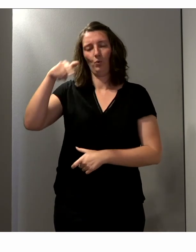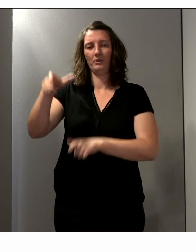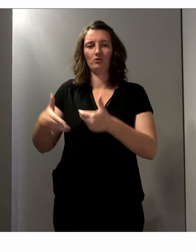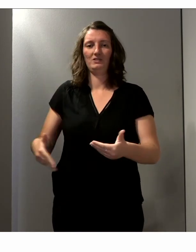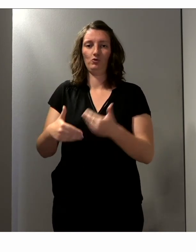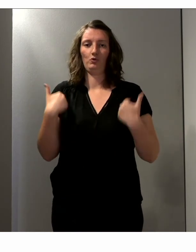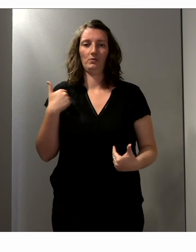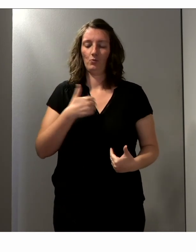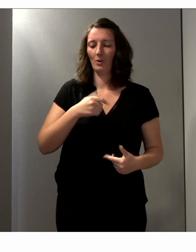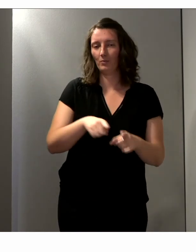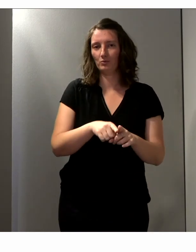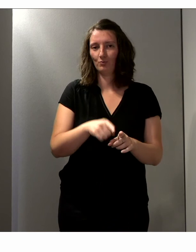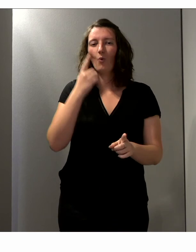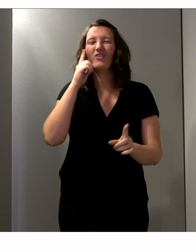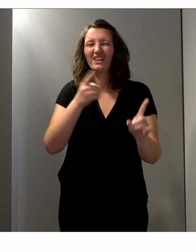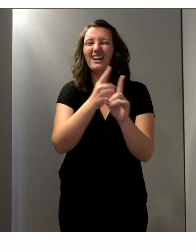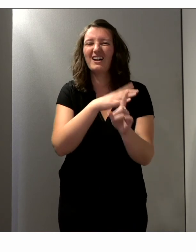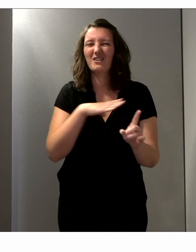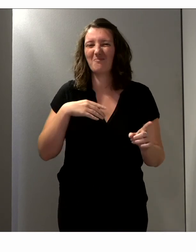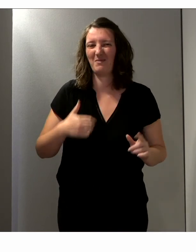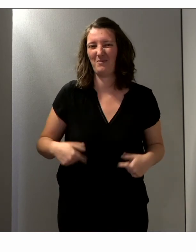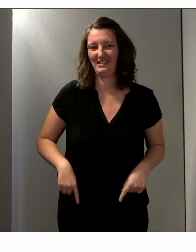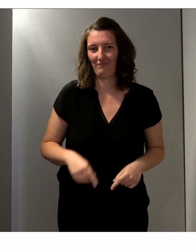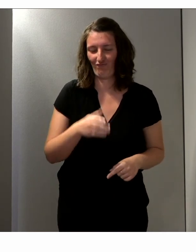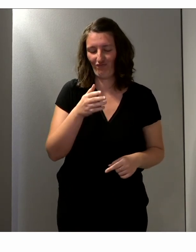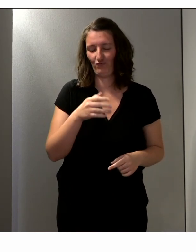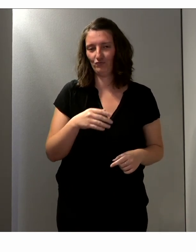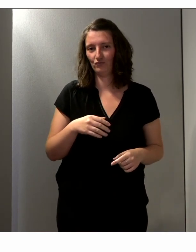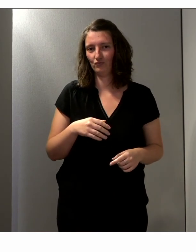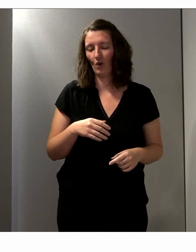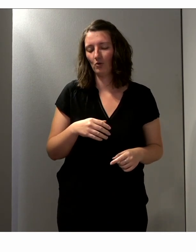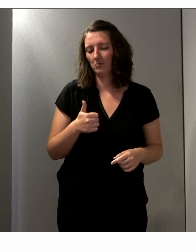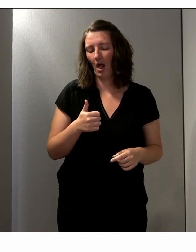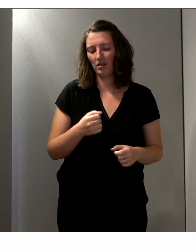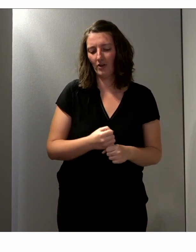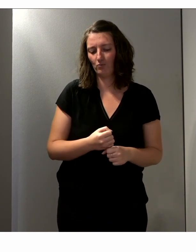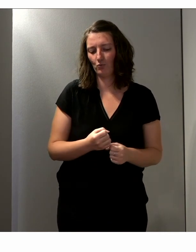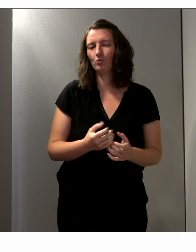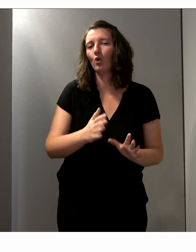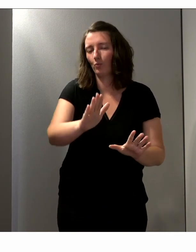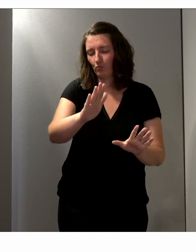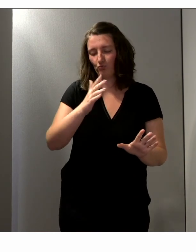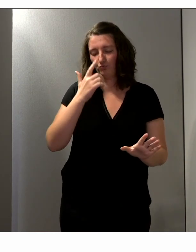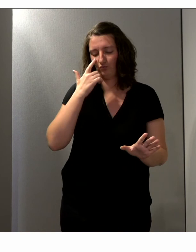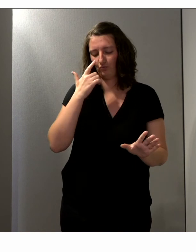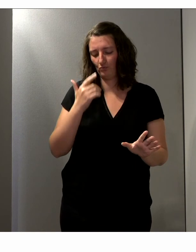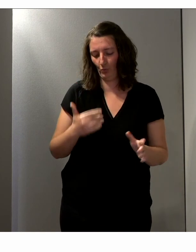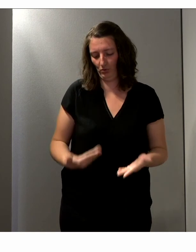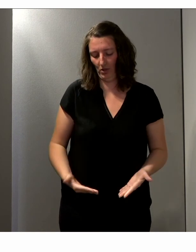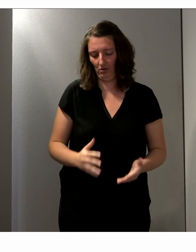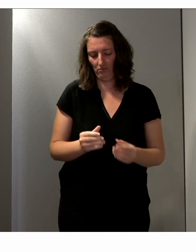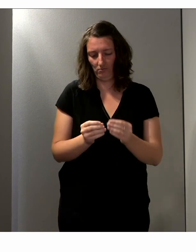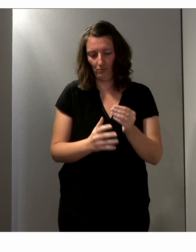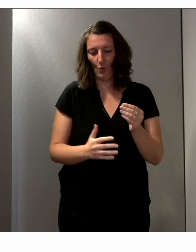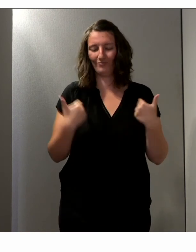D'ailleurs, moi-même, mais bon, on en discutera tout à l'heure. Voilà, plusieurs, mais voilà. Mais on